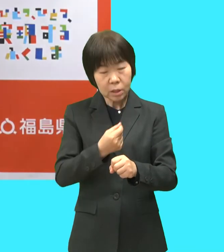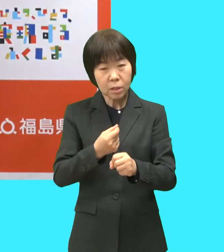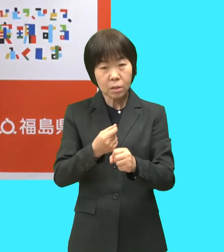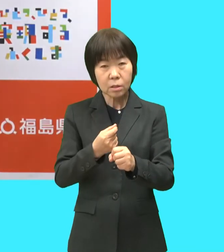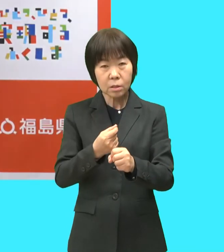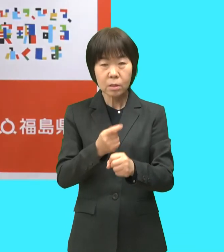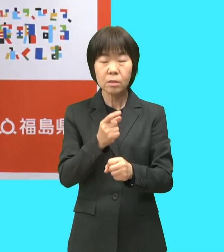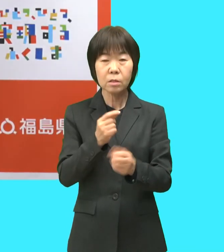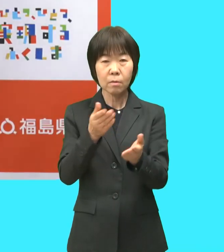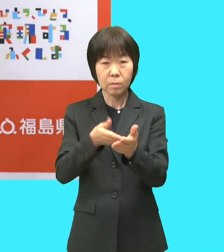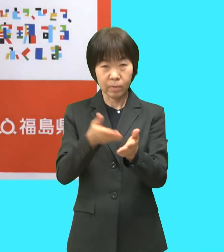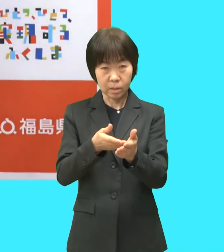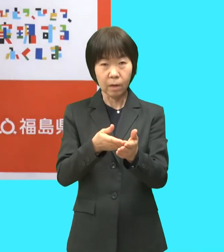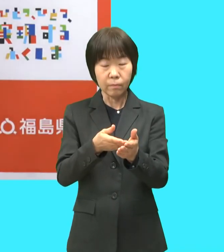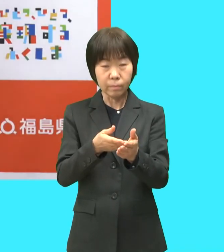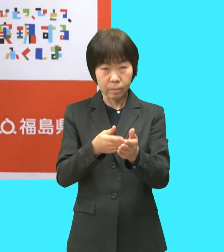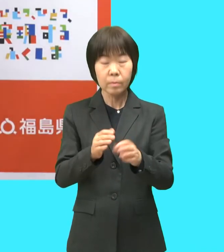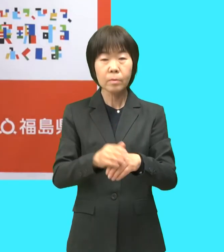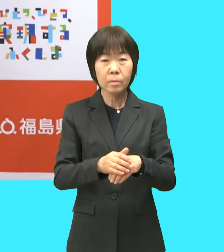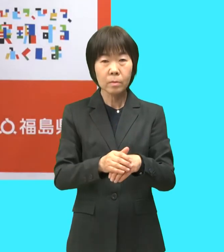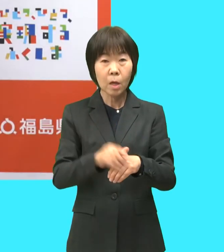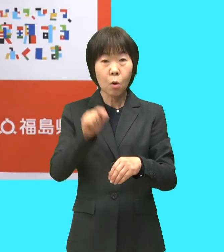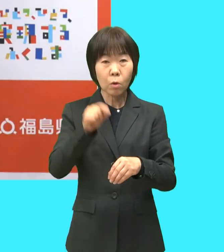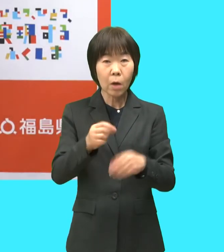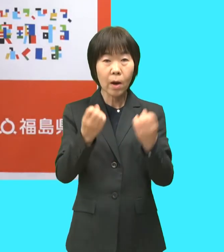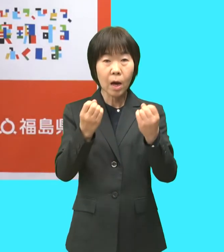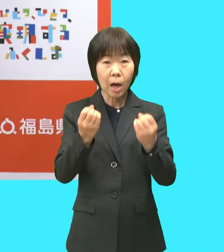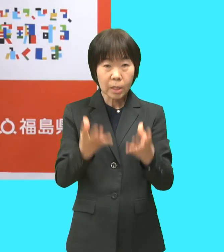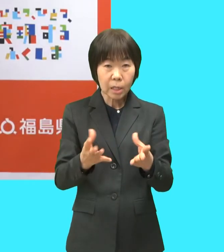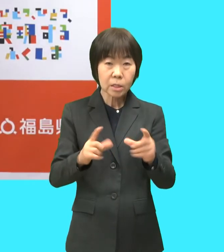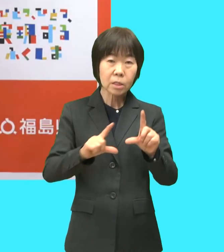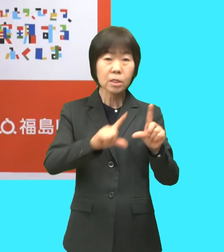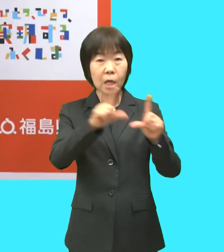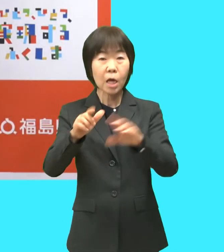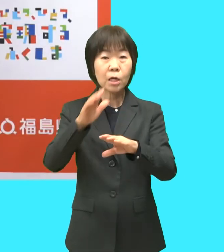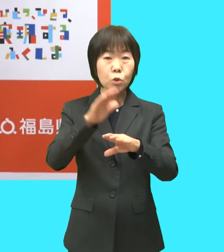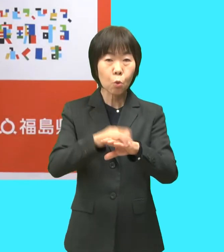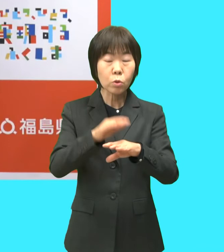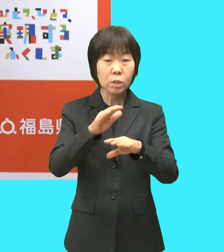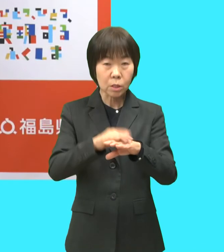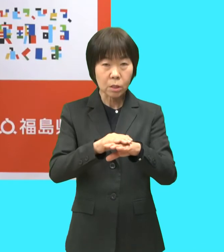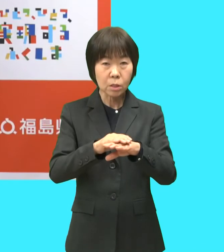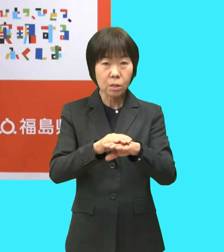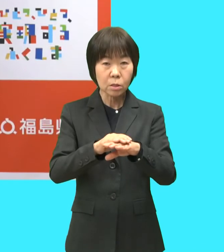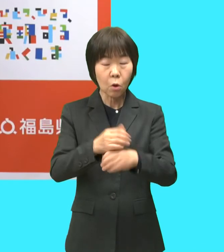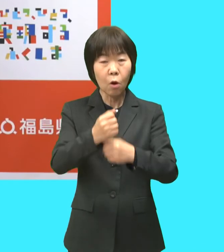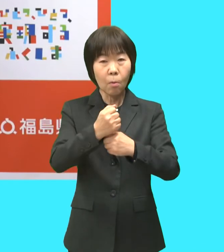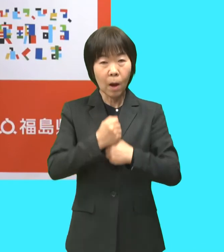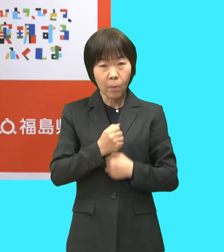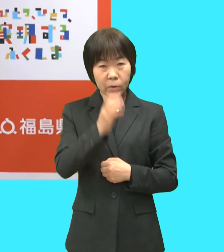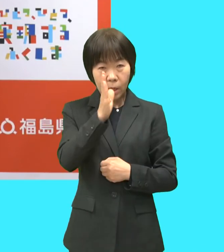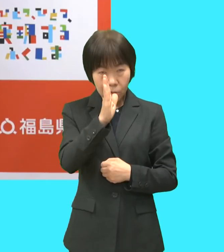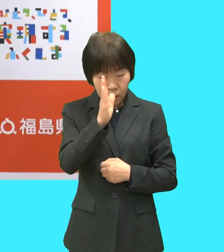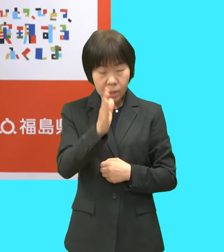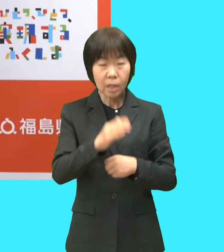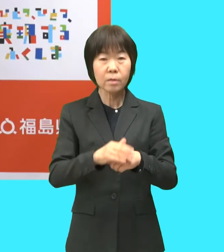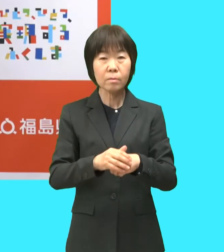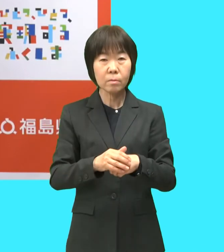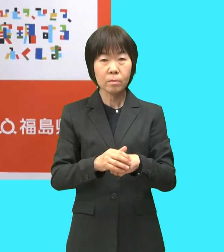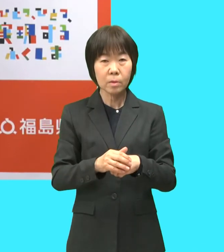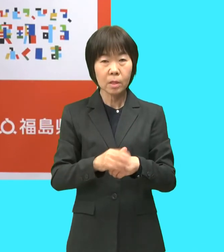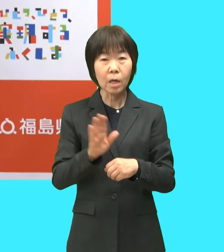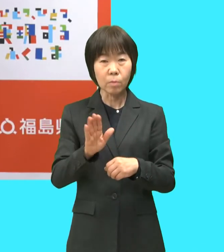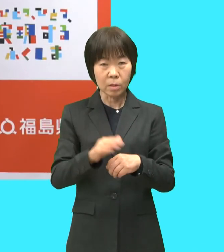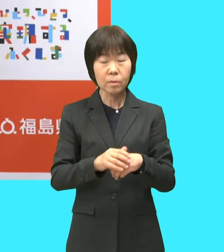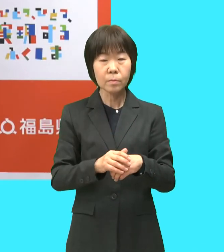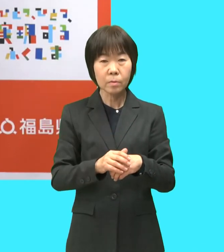さに今なくなってしまいましたが、新しい生活様式、これをぜひ守ってくださいということをお願いをしております